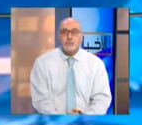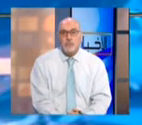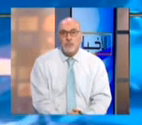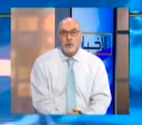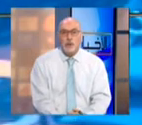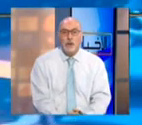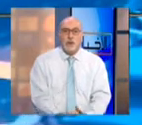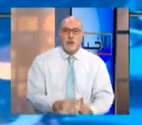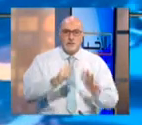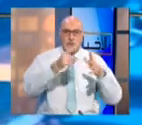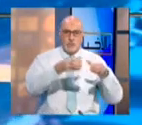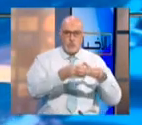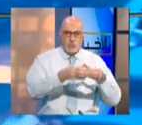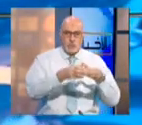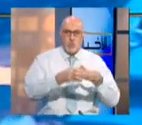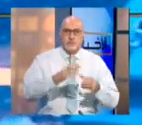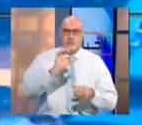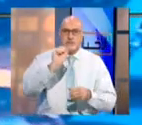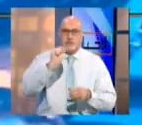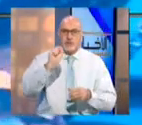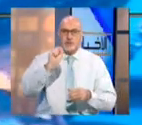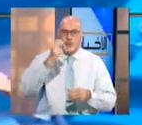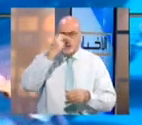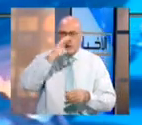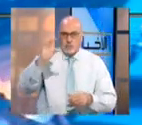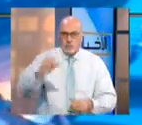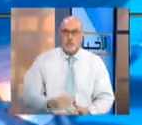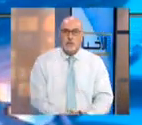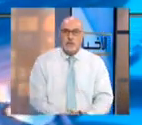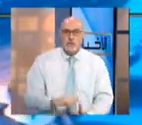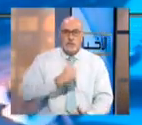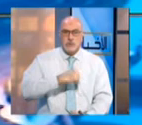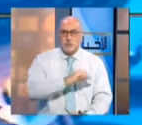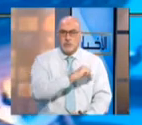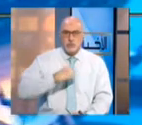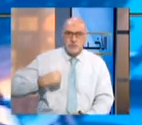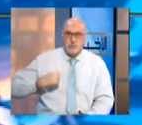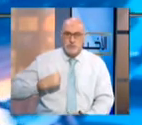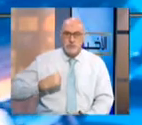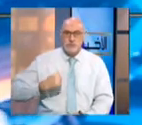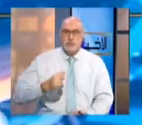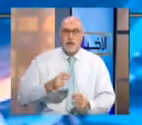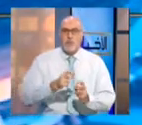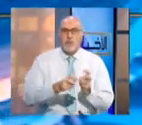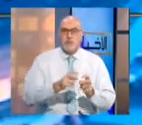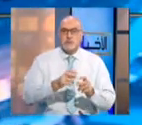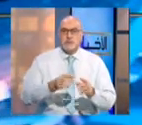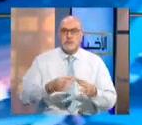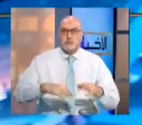المجموعة السابعة تواجه صربيا منتخب الكاميرون، فيما تلتقي سويسرا المنتخب البرازيلي بملعب